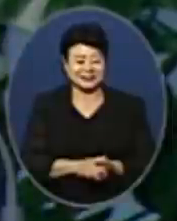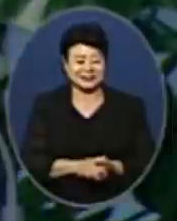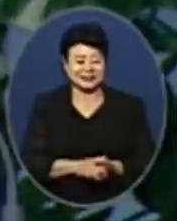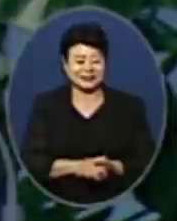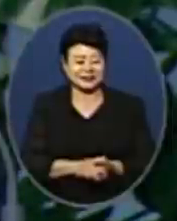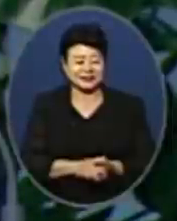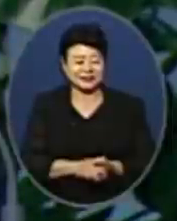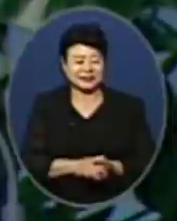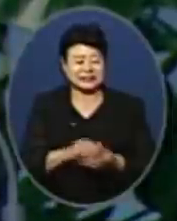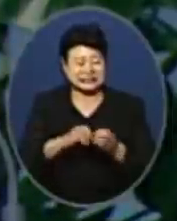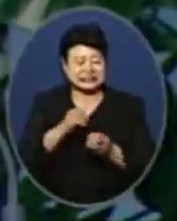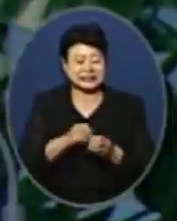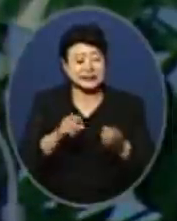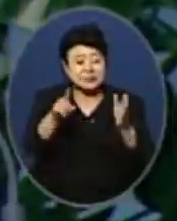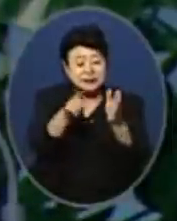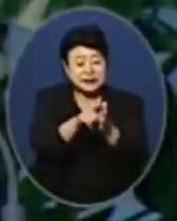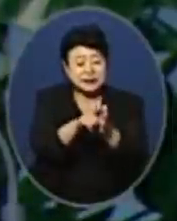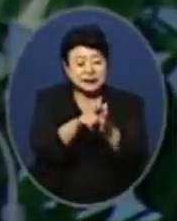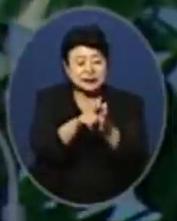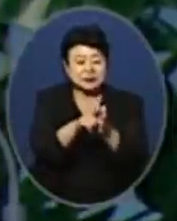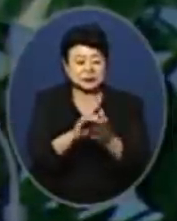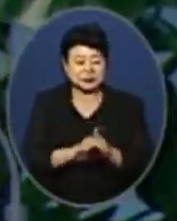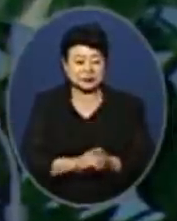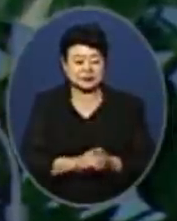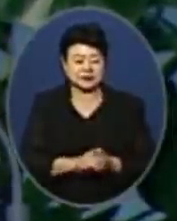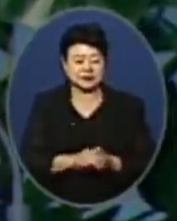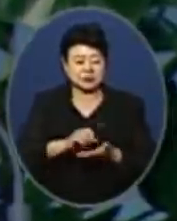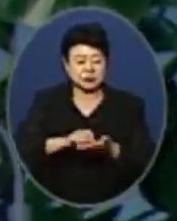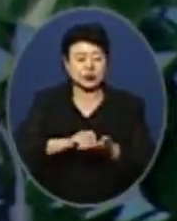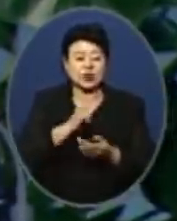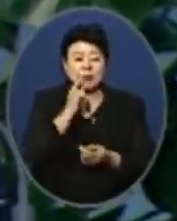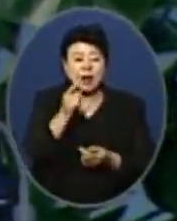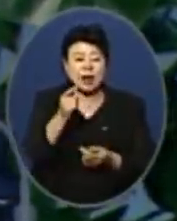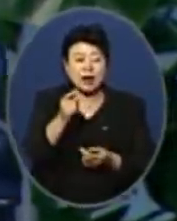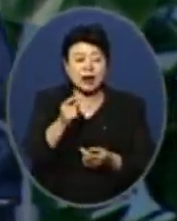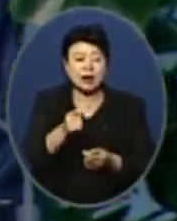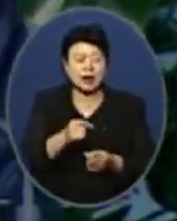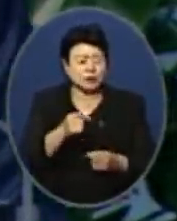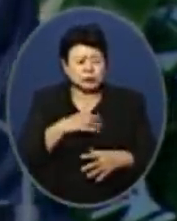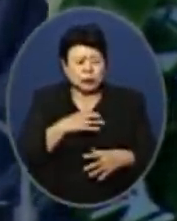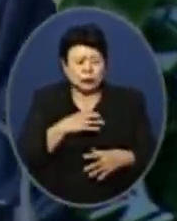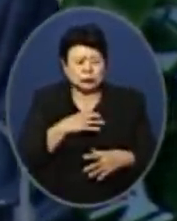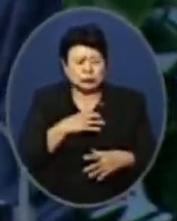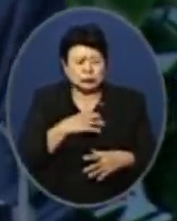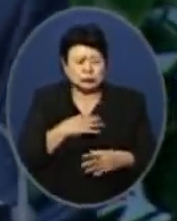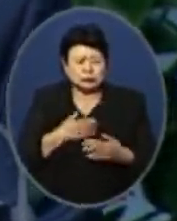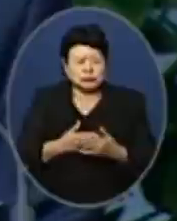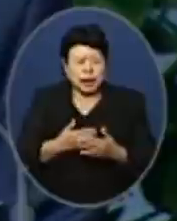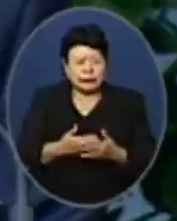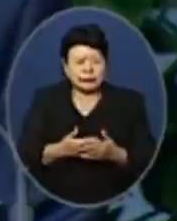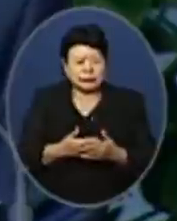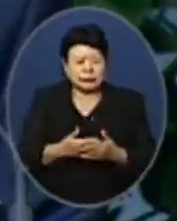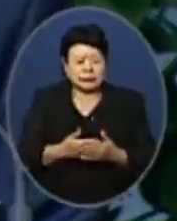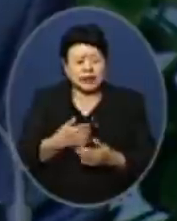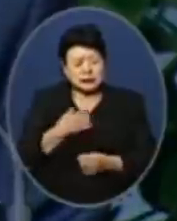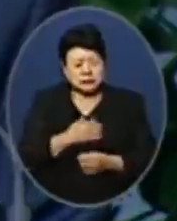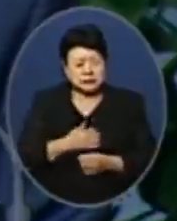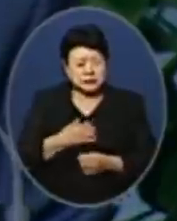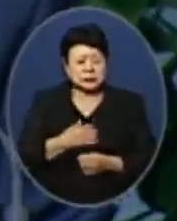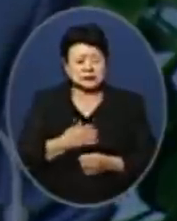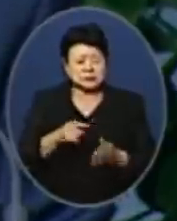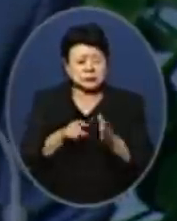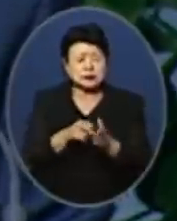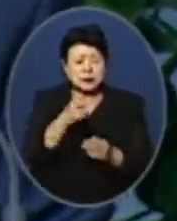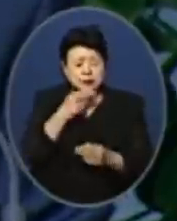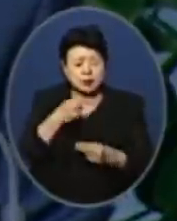웃맨이라고 하는 시인이 믿음은 소독제라고 했습니다. 공포의 불안과 근심과